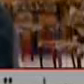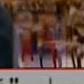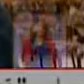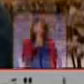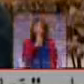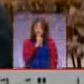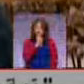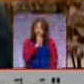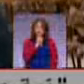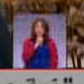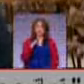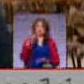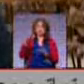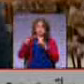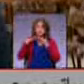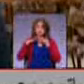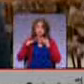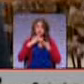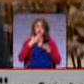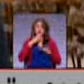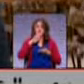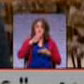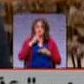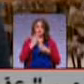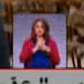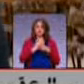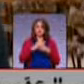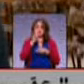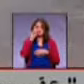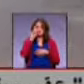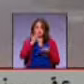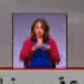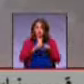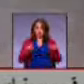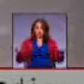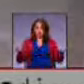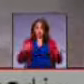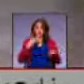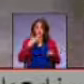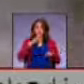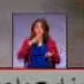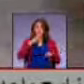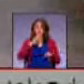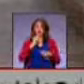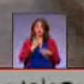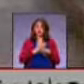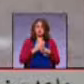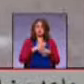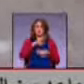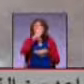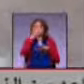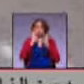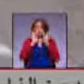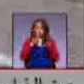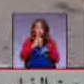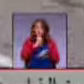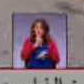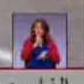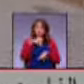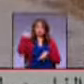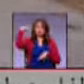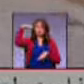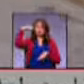البرنامج ساعدنا كتير في حل مشكلة الصرف الصحي، وصوت البرنامج وصل لكل